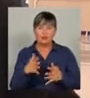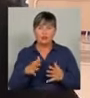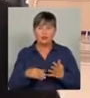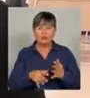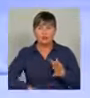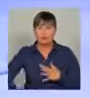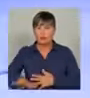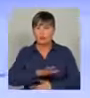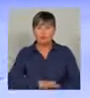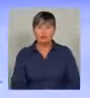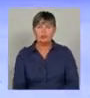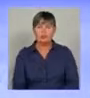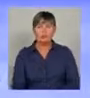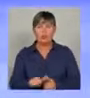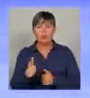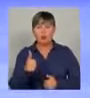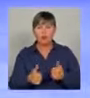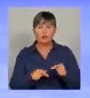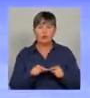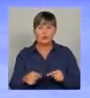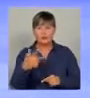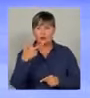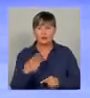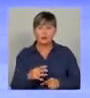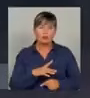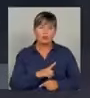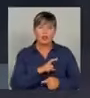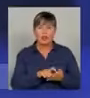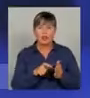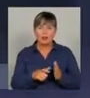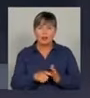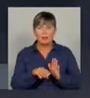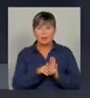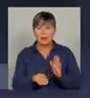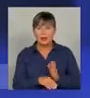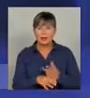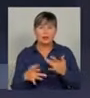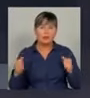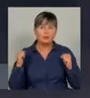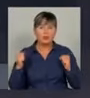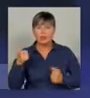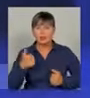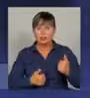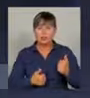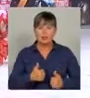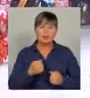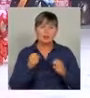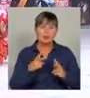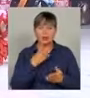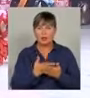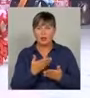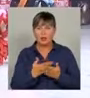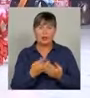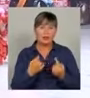нашего фестиваля. Помимо конкурса, в течение 3 дней шли мастер-классы, шоу-программы, киберспортивные турниры, премьеры, спецпоказы и лекции